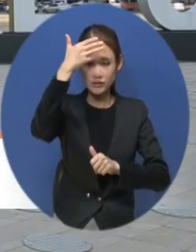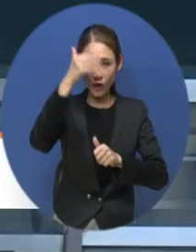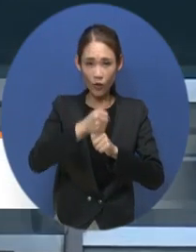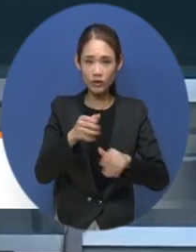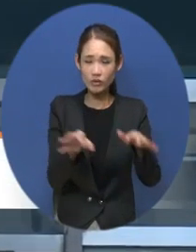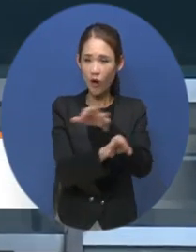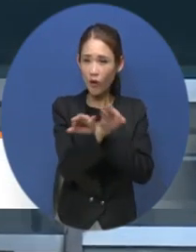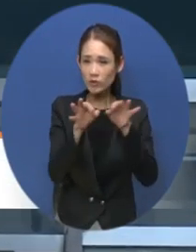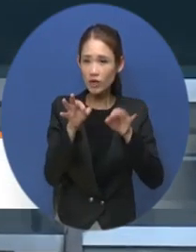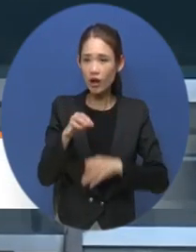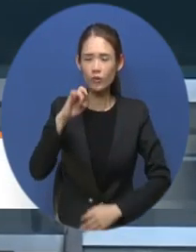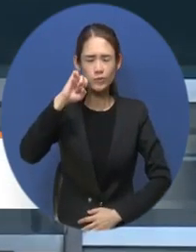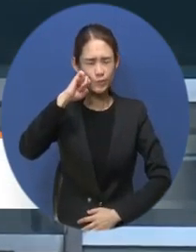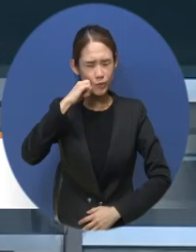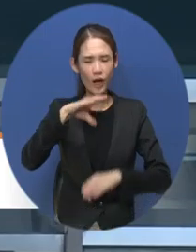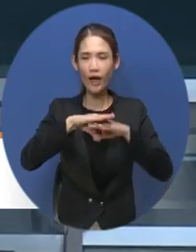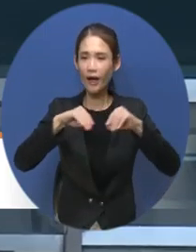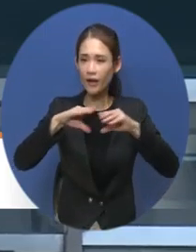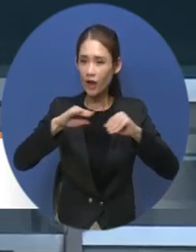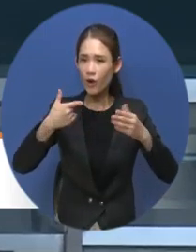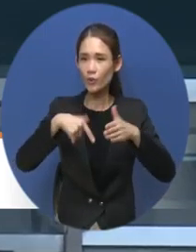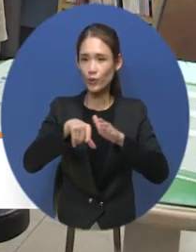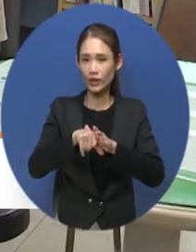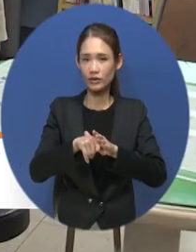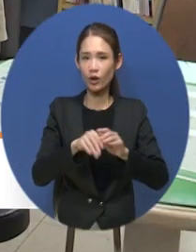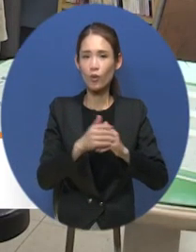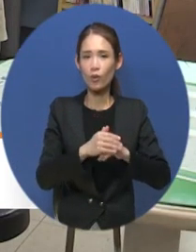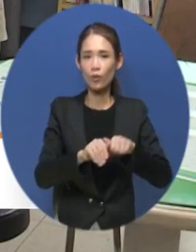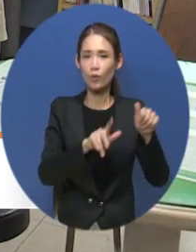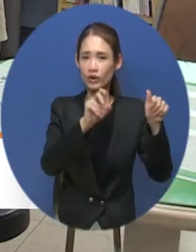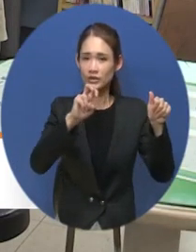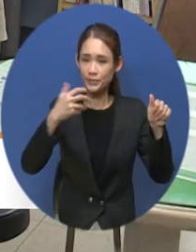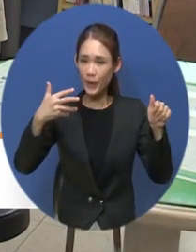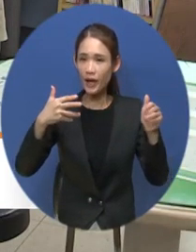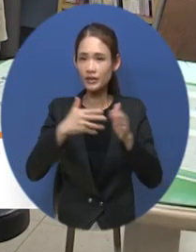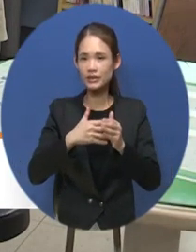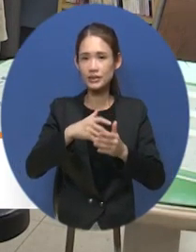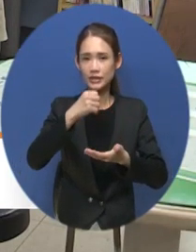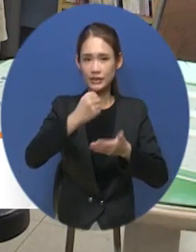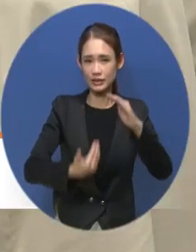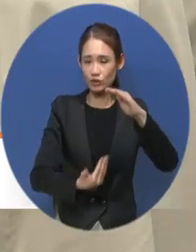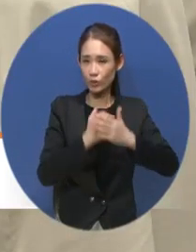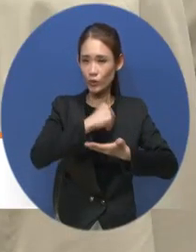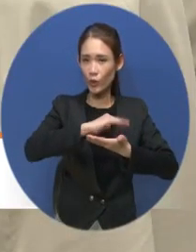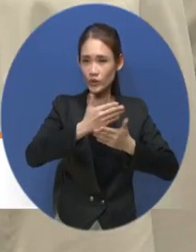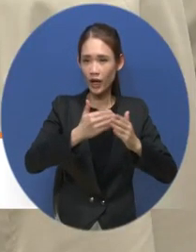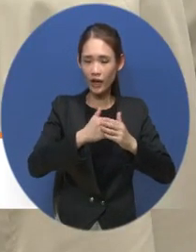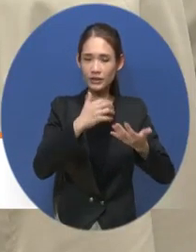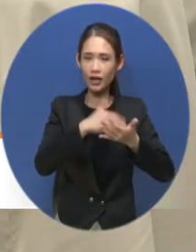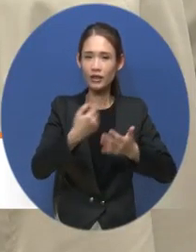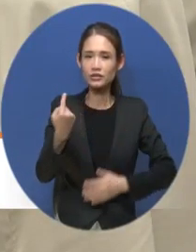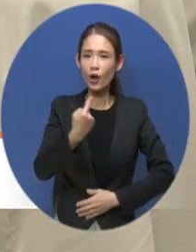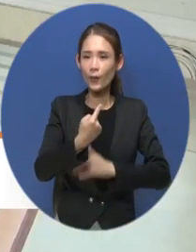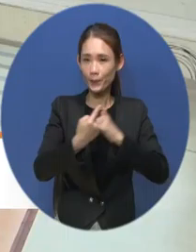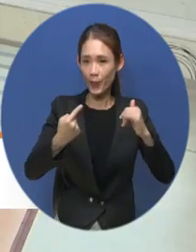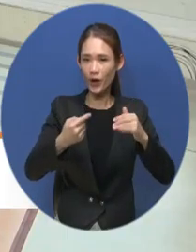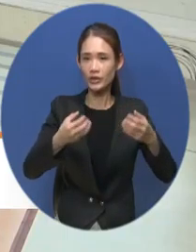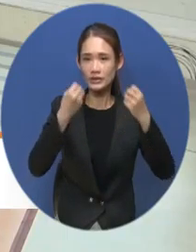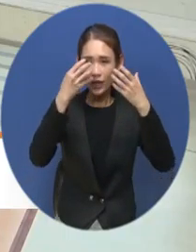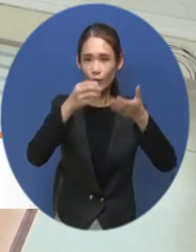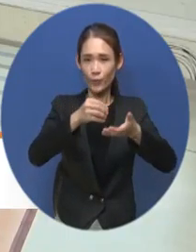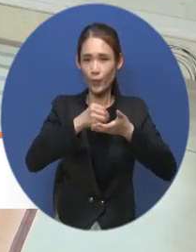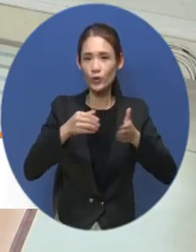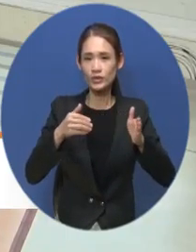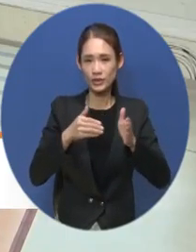경제적 어려움을 해소하기 위해 오는 28일까지 이룬 통장 참여자 천명을 신규 모집합니다 지난